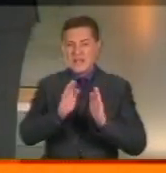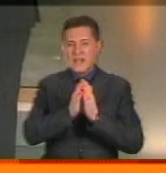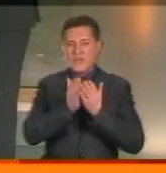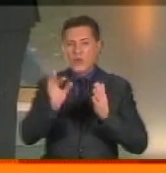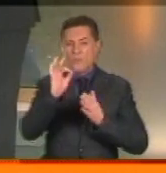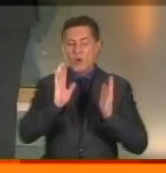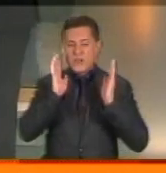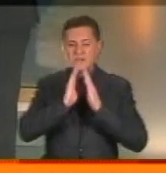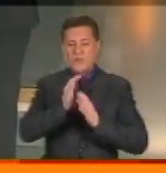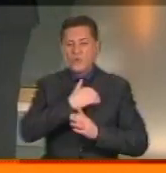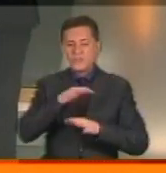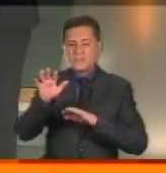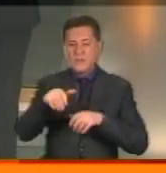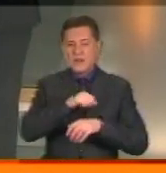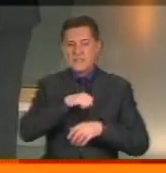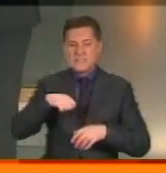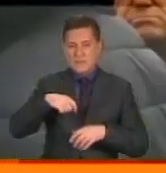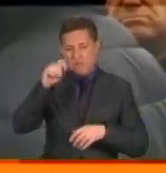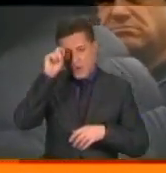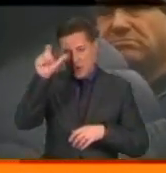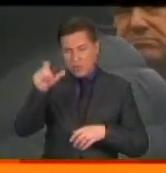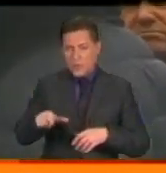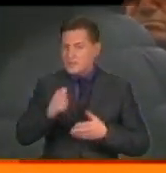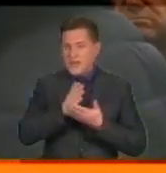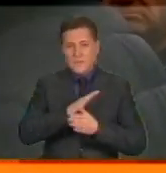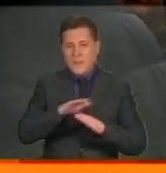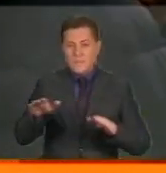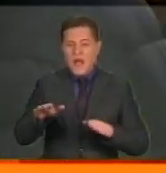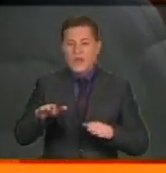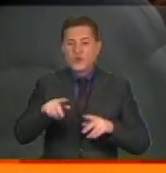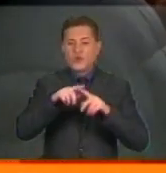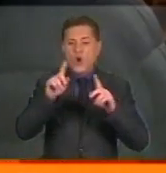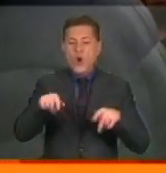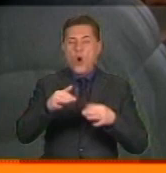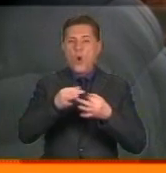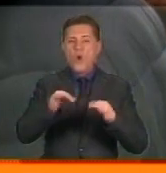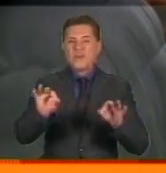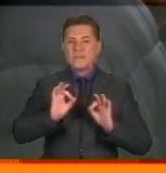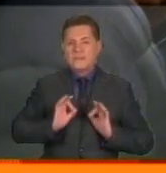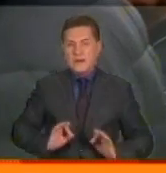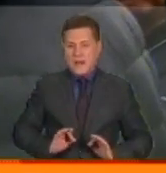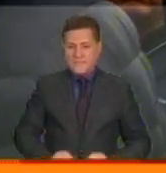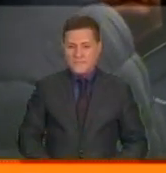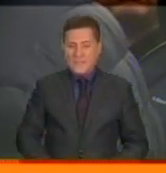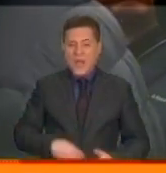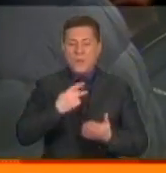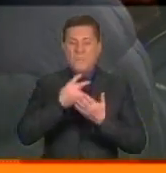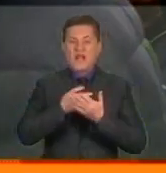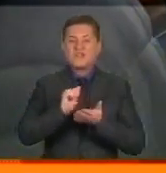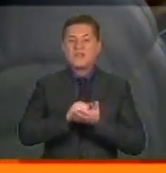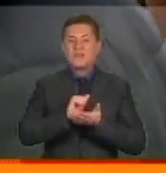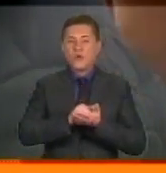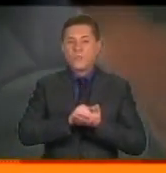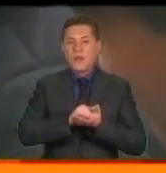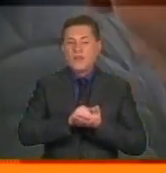забрати і самого хлопця, хоча не мають ордера. Ви покажіть документи, нас нема чого його забирати. Ви покажіть документи.